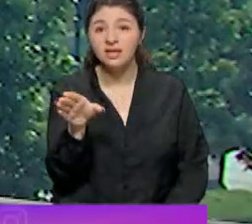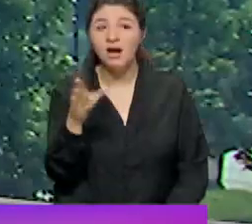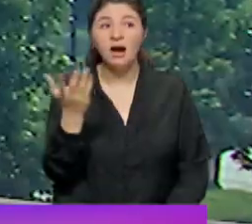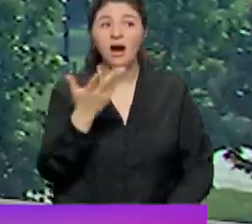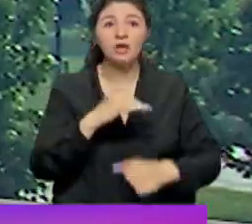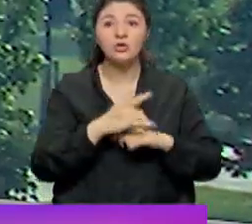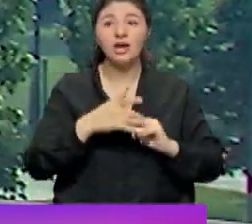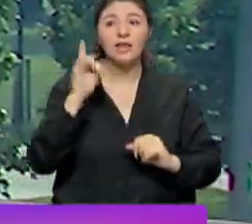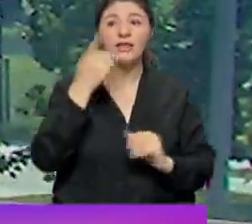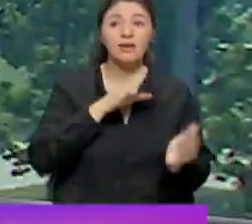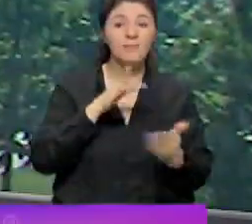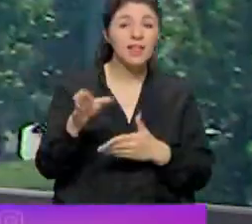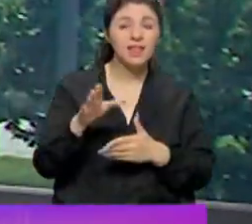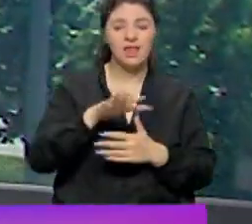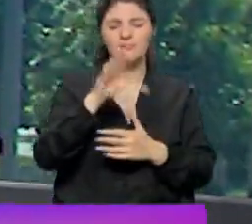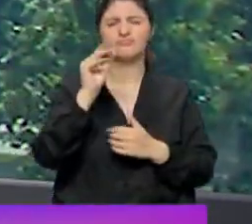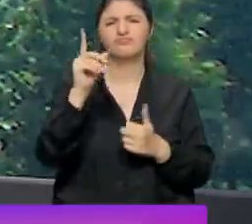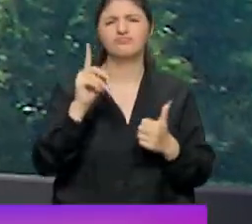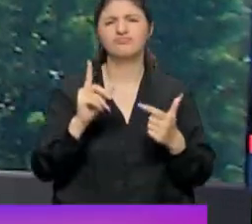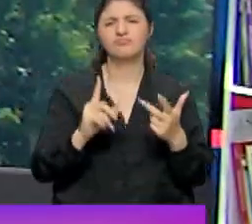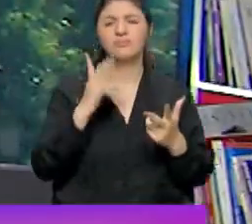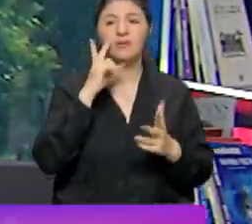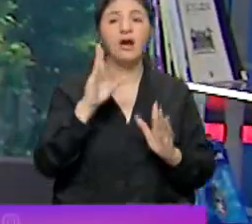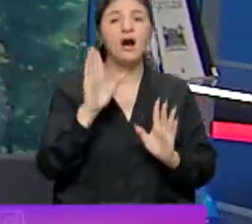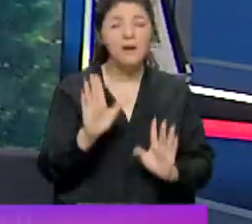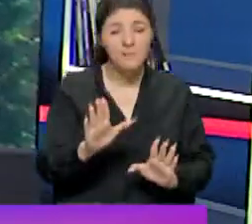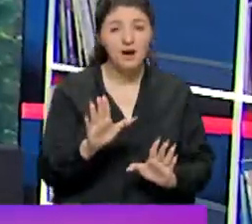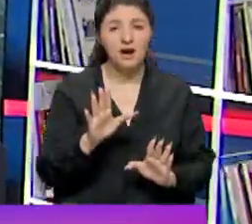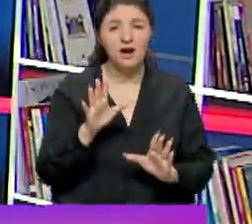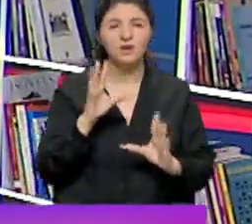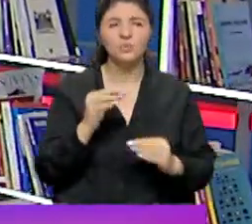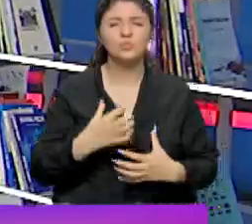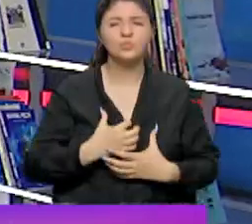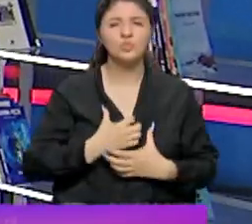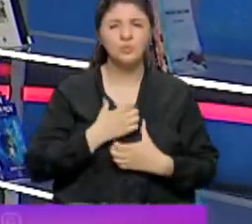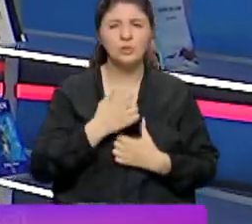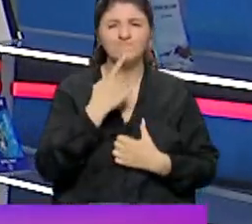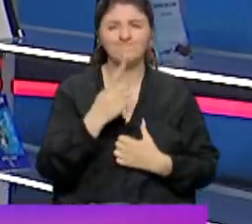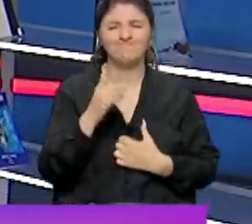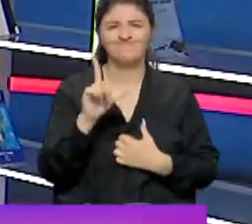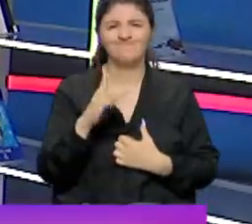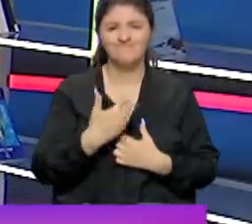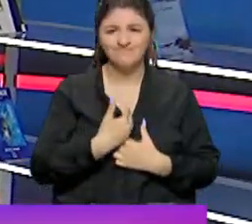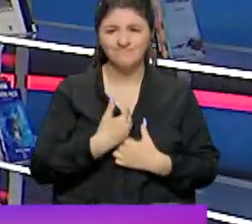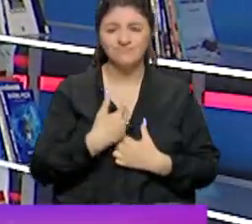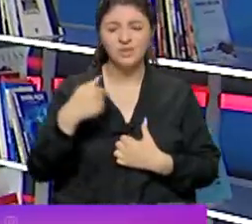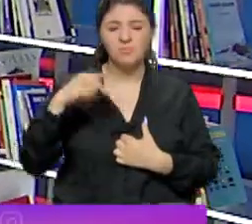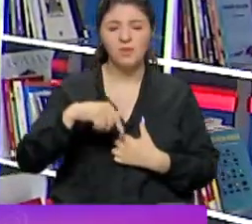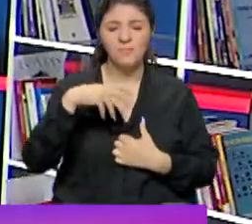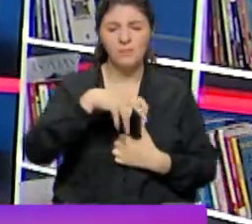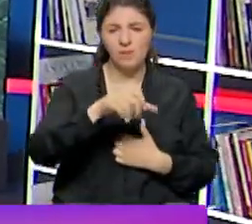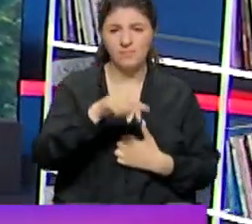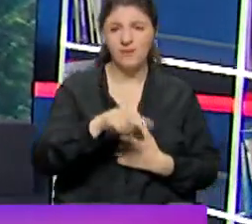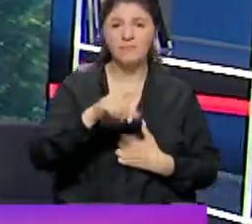hangi ülkenin lideri gitti her birine bakacağız ama bana Çok üzülerek belirtmeliyim ki bu